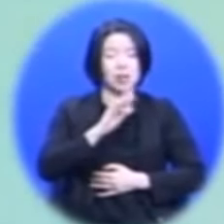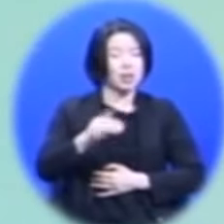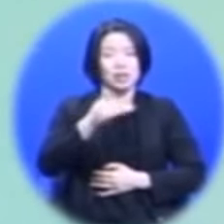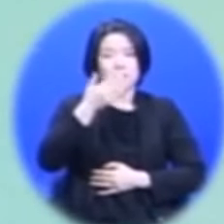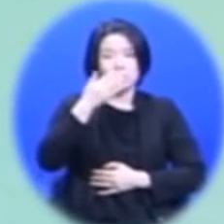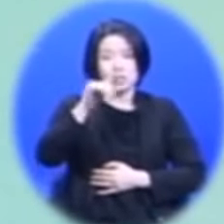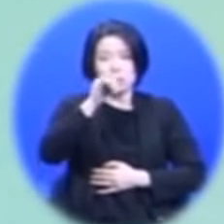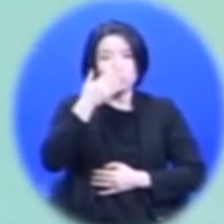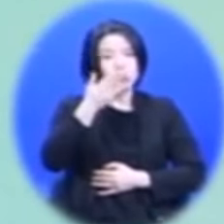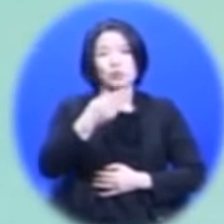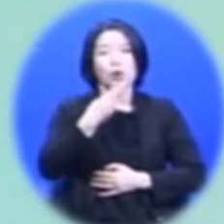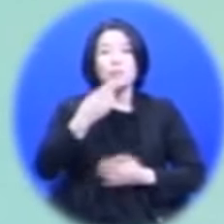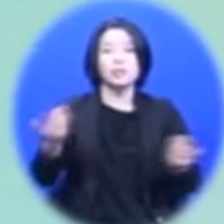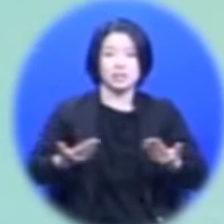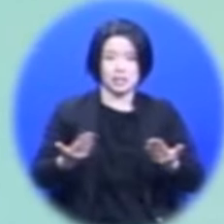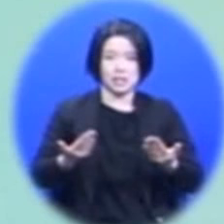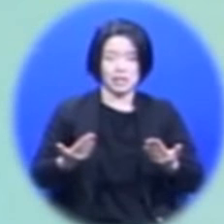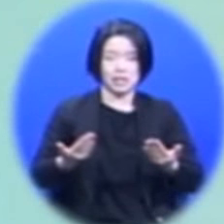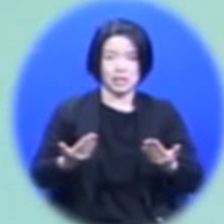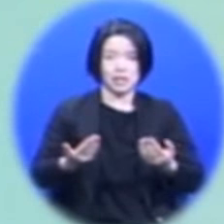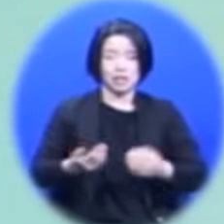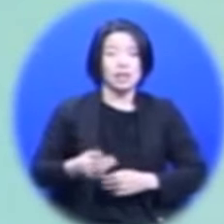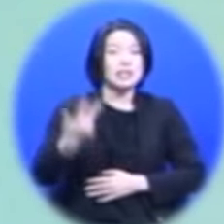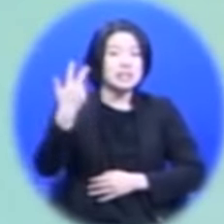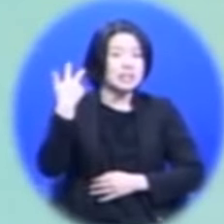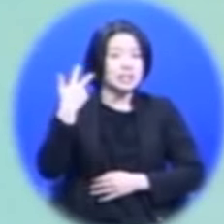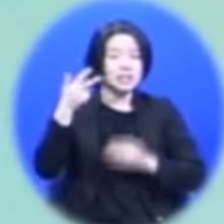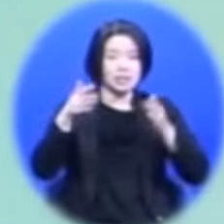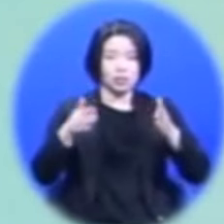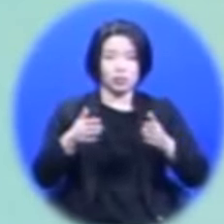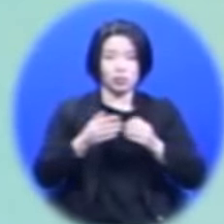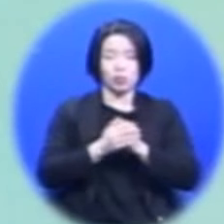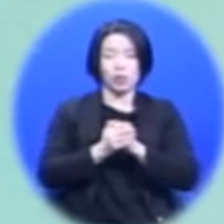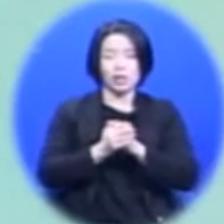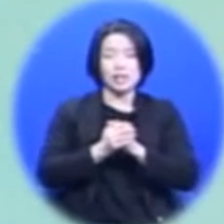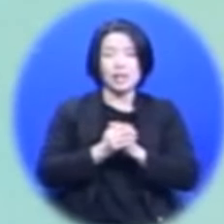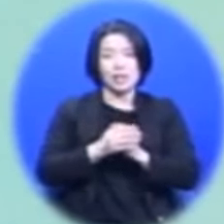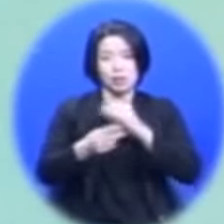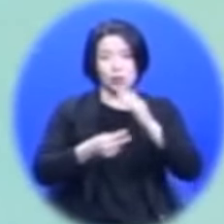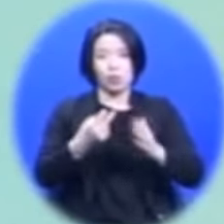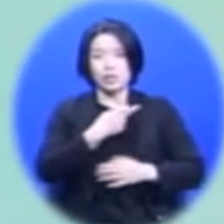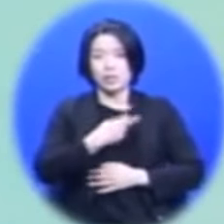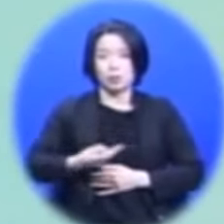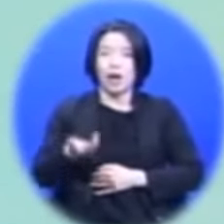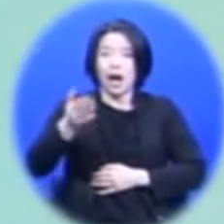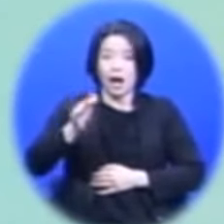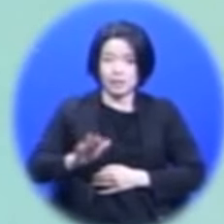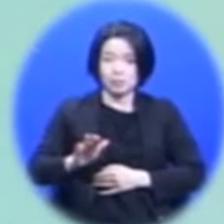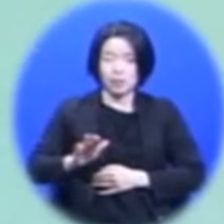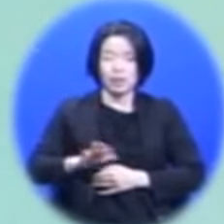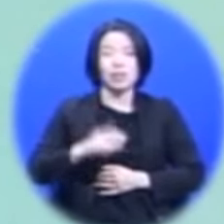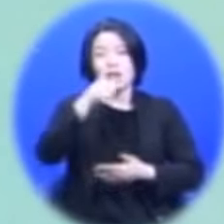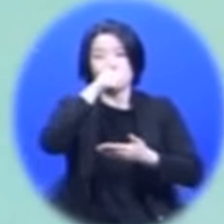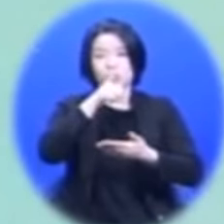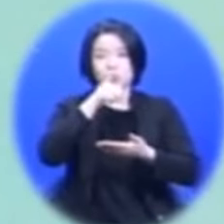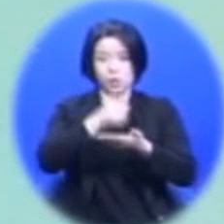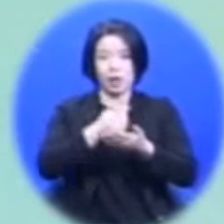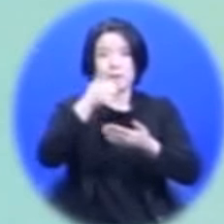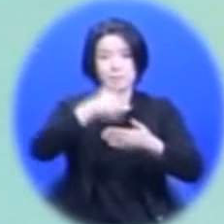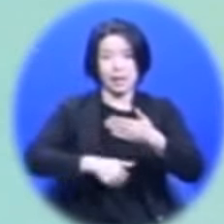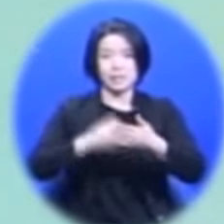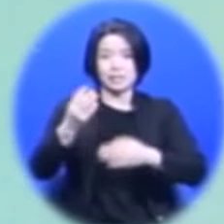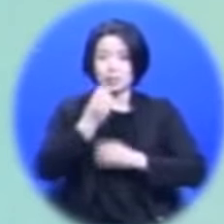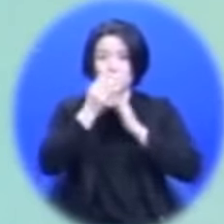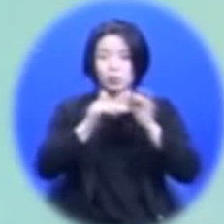없는 일이었습니다. 지난 시간에 요한 사도가 그러나 죄에 빠진 성도가 만약에